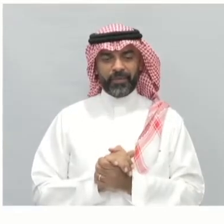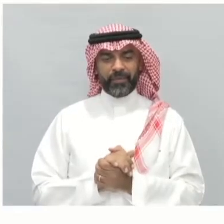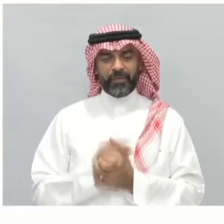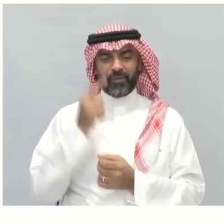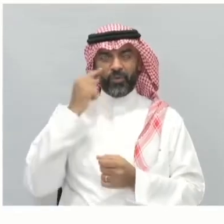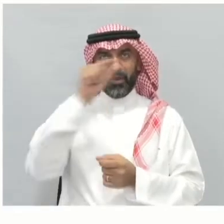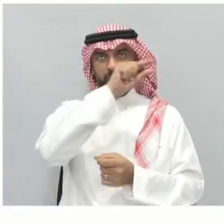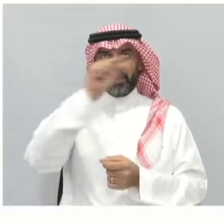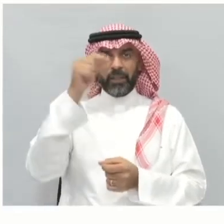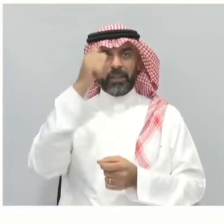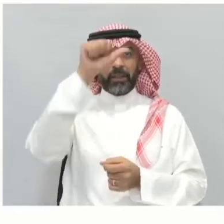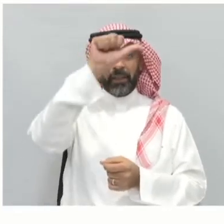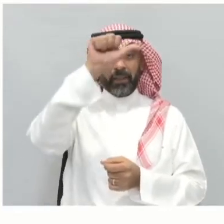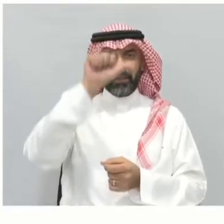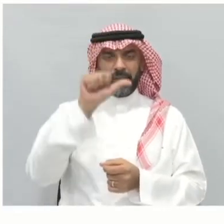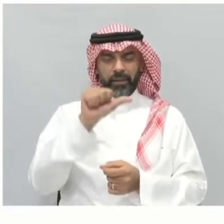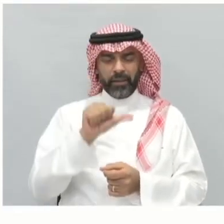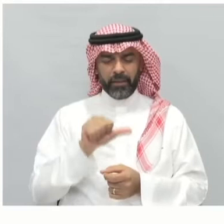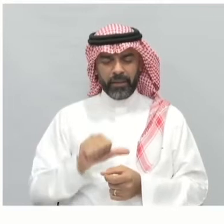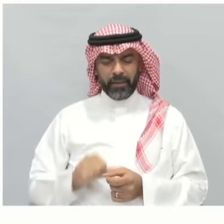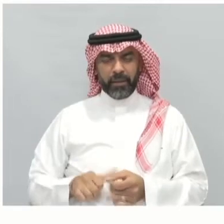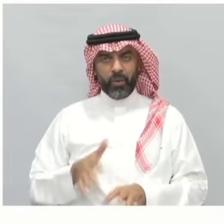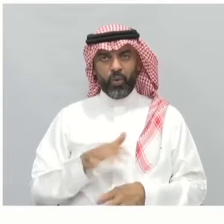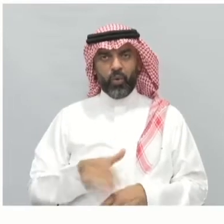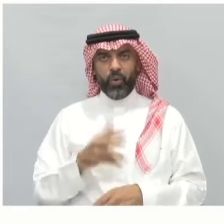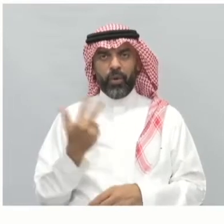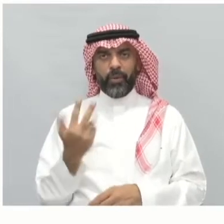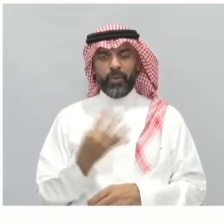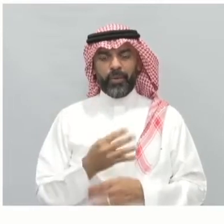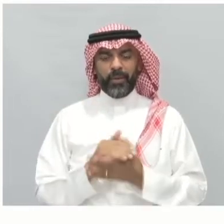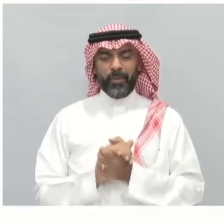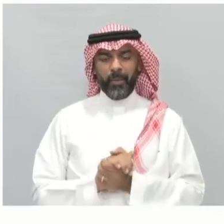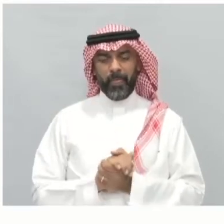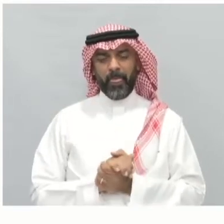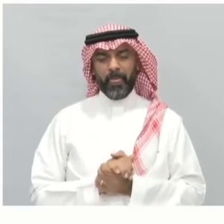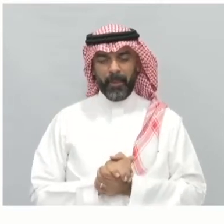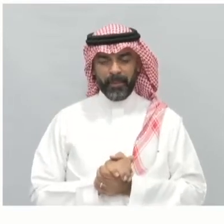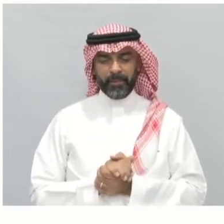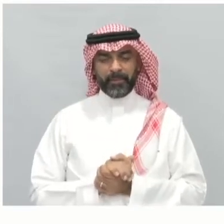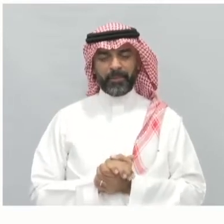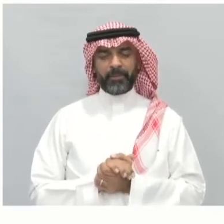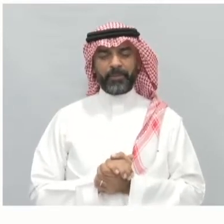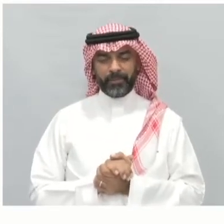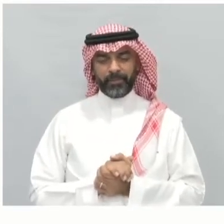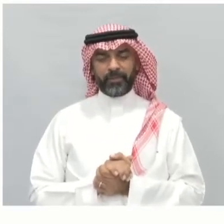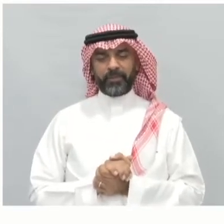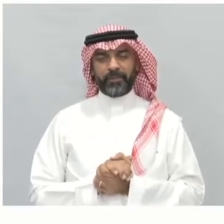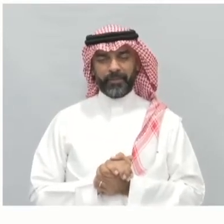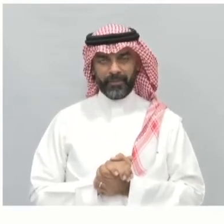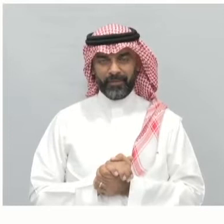سته وسته ايضا لو راينا حسب المعطيات ان حل يتوافق معها